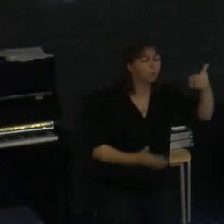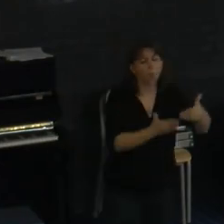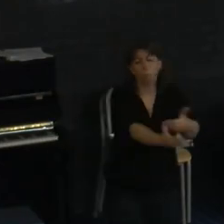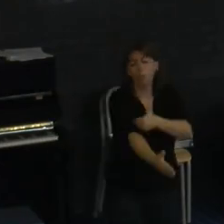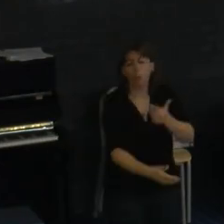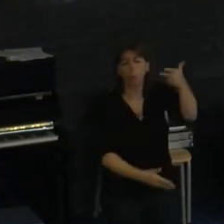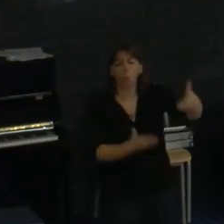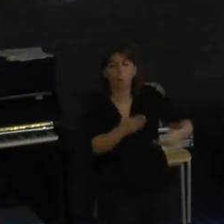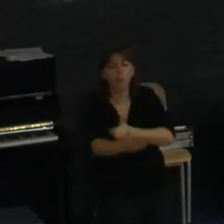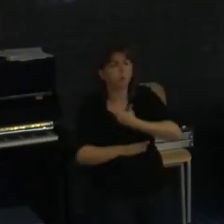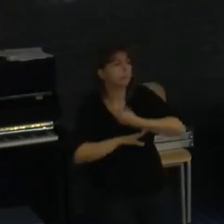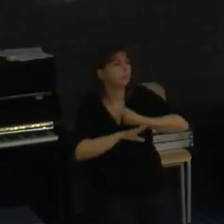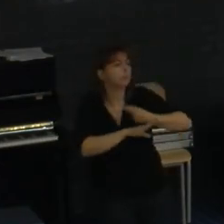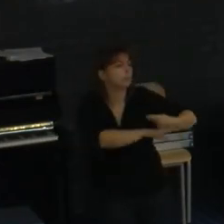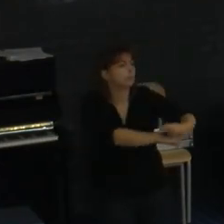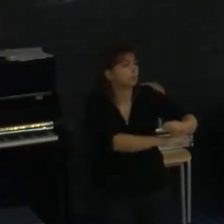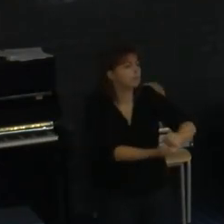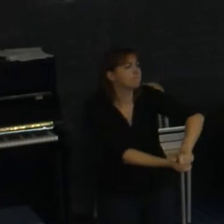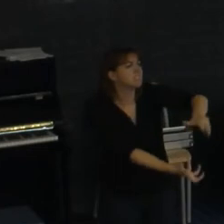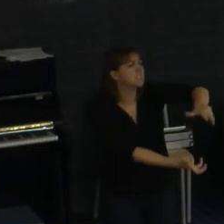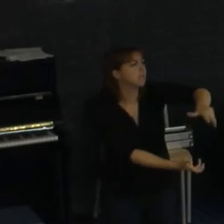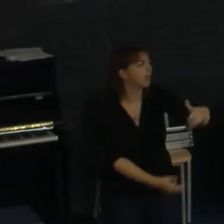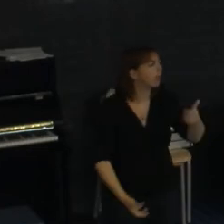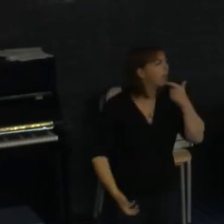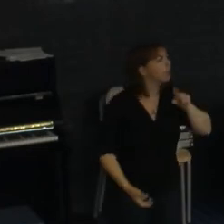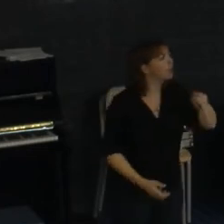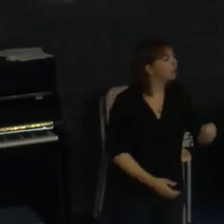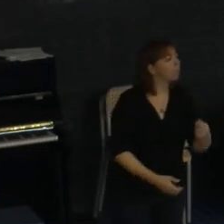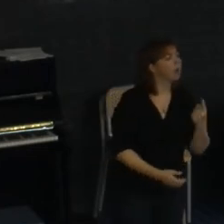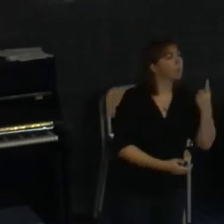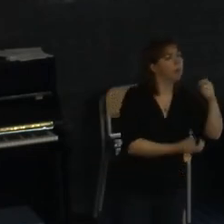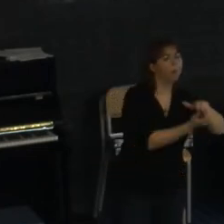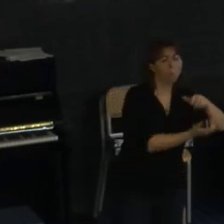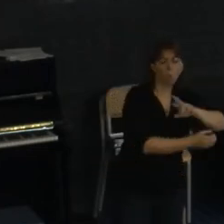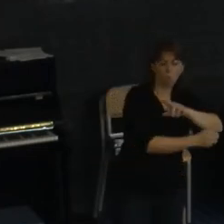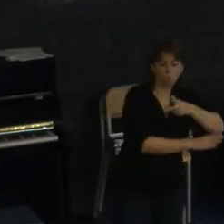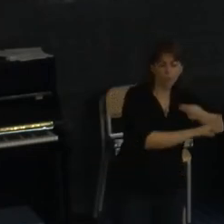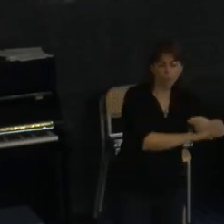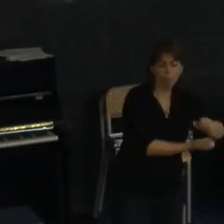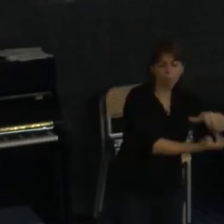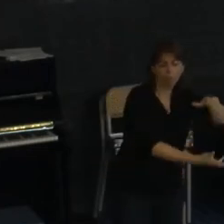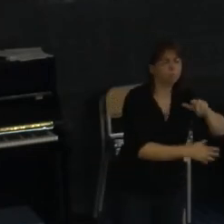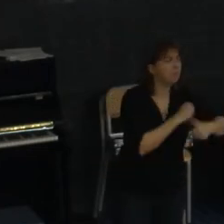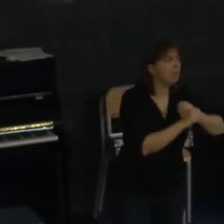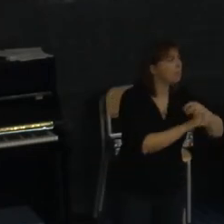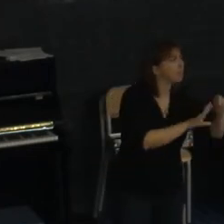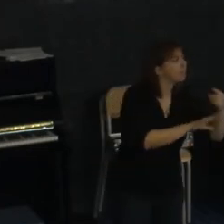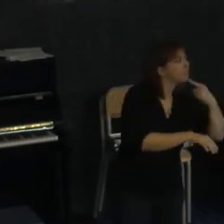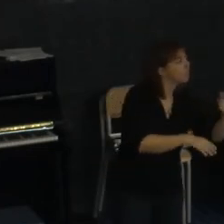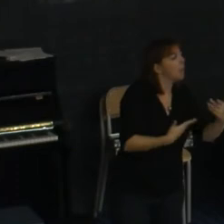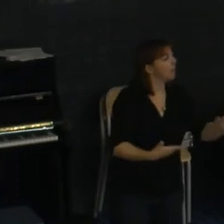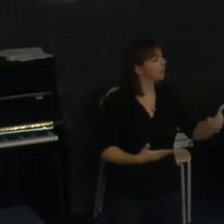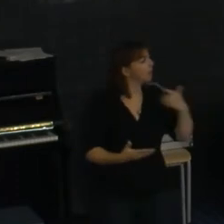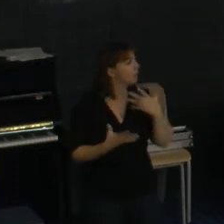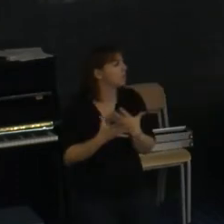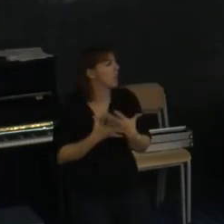records. L'époque où on avait 10 records ou 20 records, c'est un peu dépassé. Je crois que c'est dans les années 80, un truc comme ça. Maintenant, on commence à travailler sur des